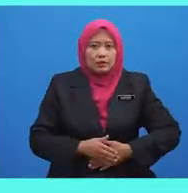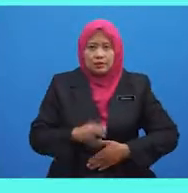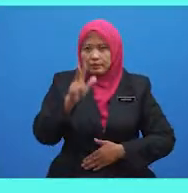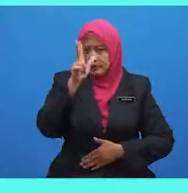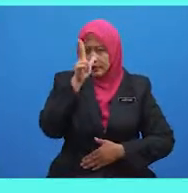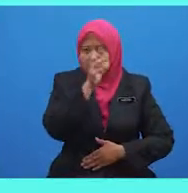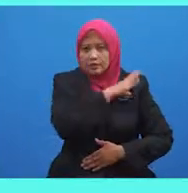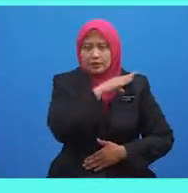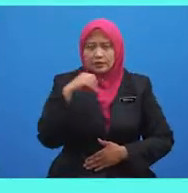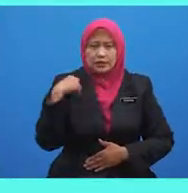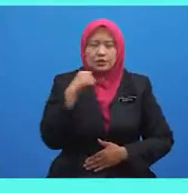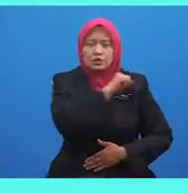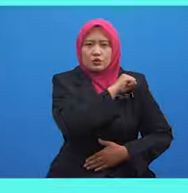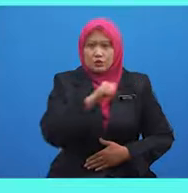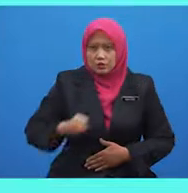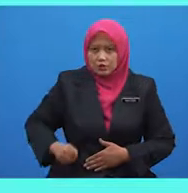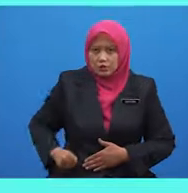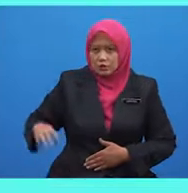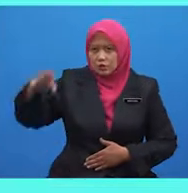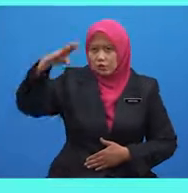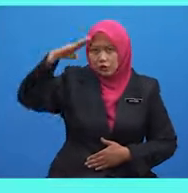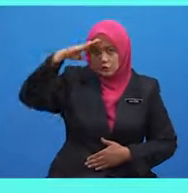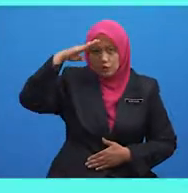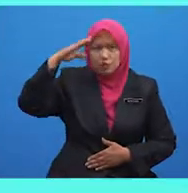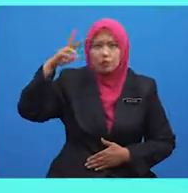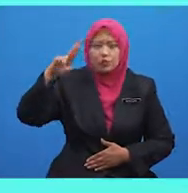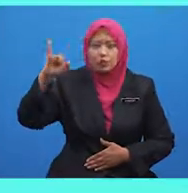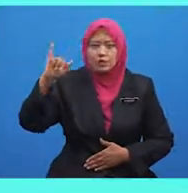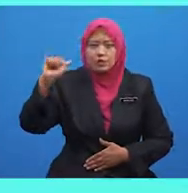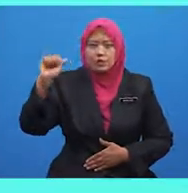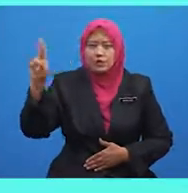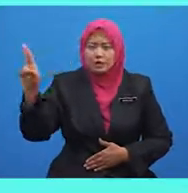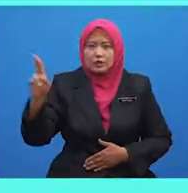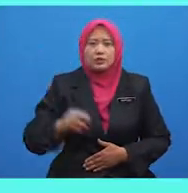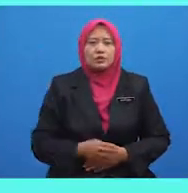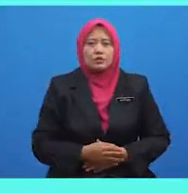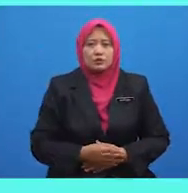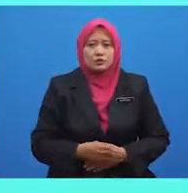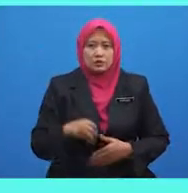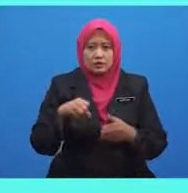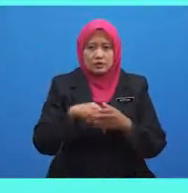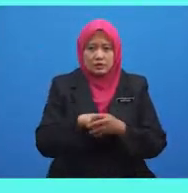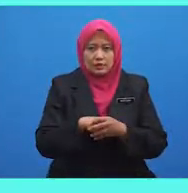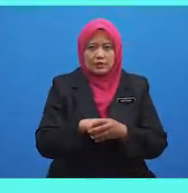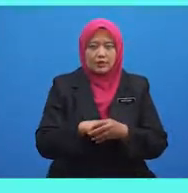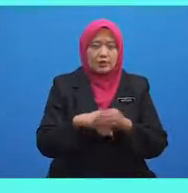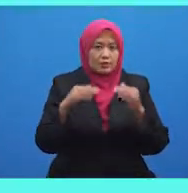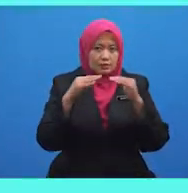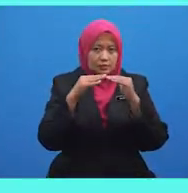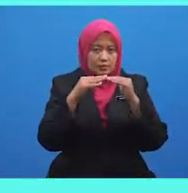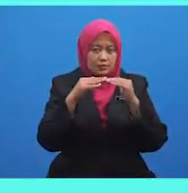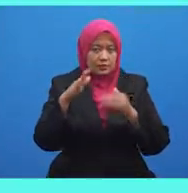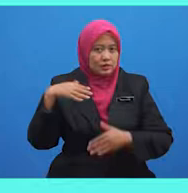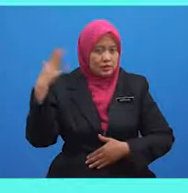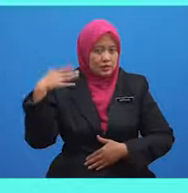Kesultanan Johor Riau yang terdapat dalam bab 5 dan bab 6 sejarah tingkatan 2, iaitu bab